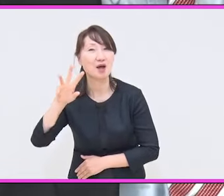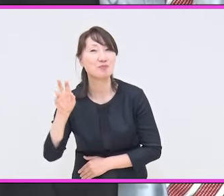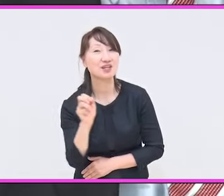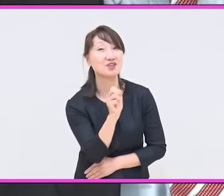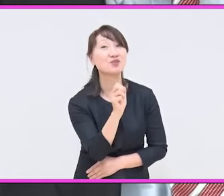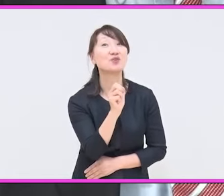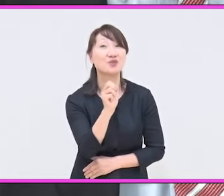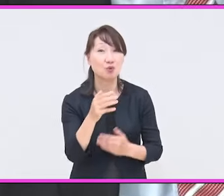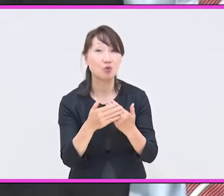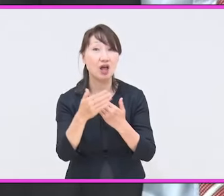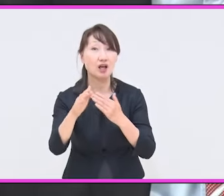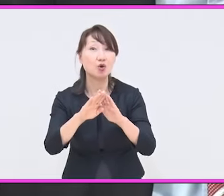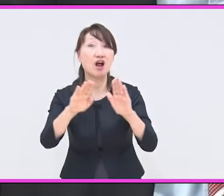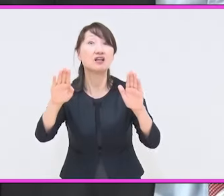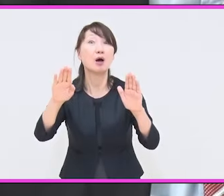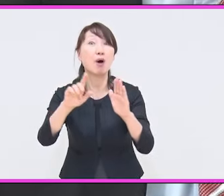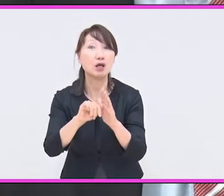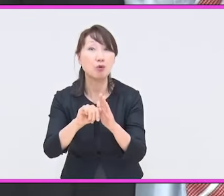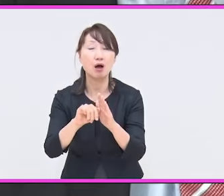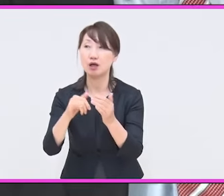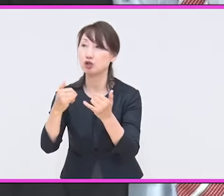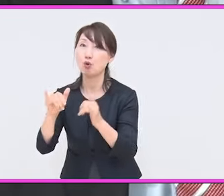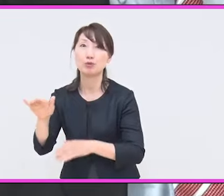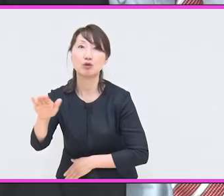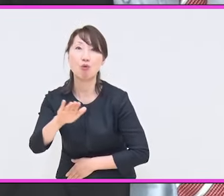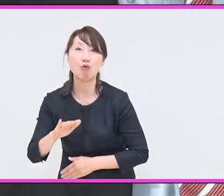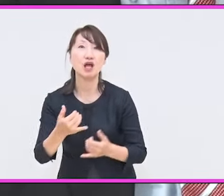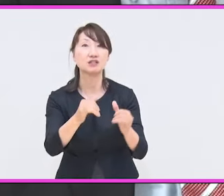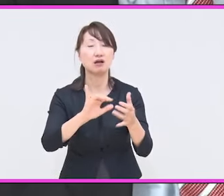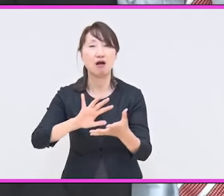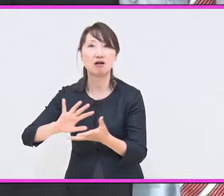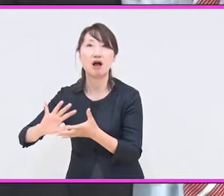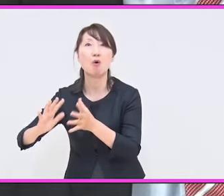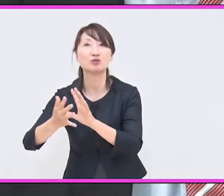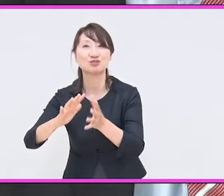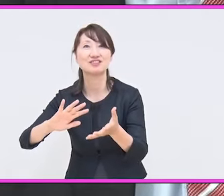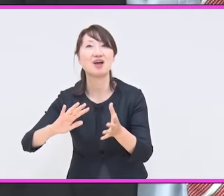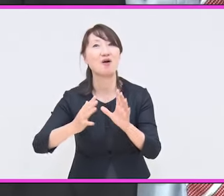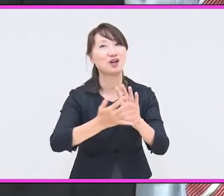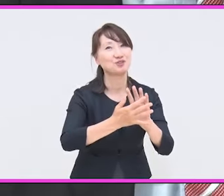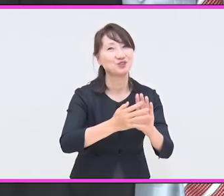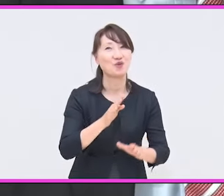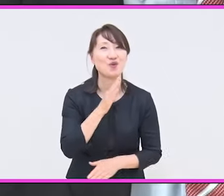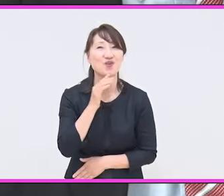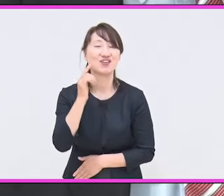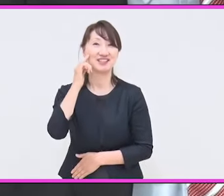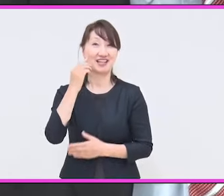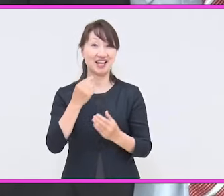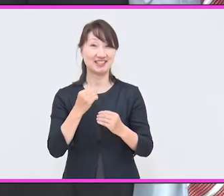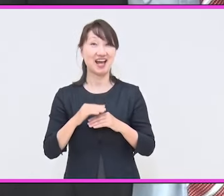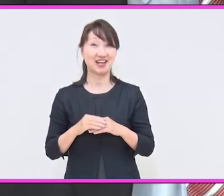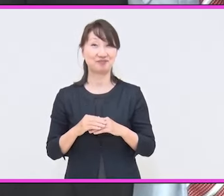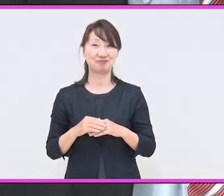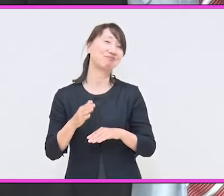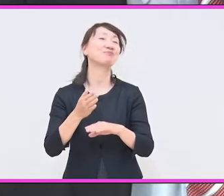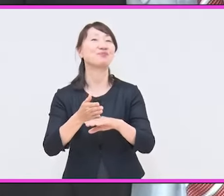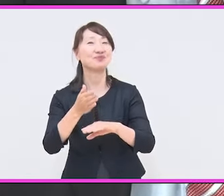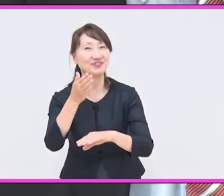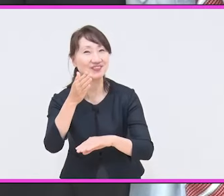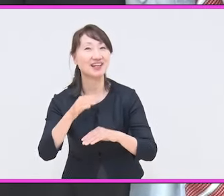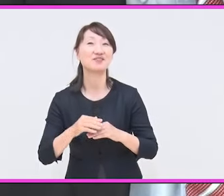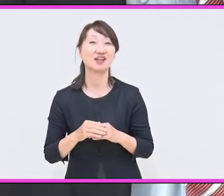ック大会をやると人々も社会も変わるんだなっていう実感を その時持ちました。 ありがとうございます